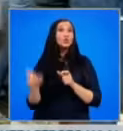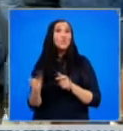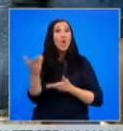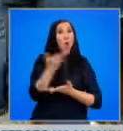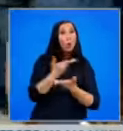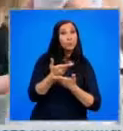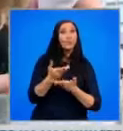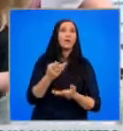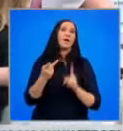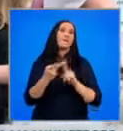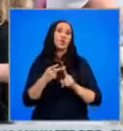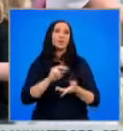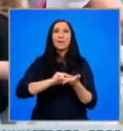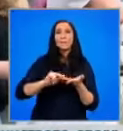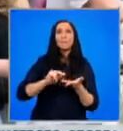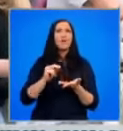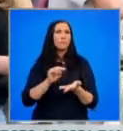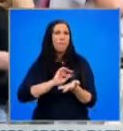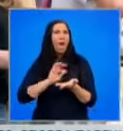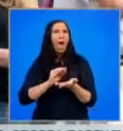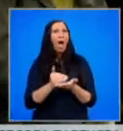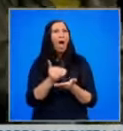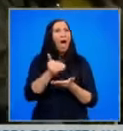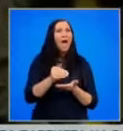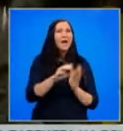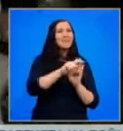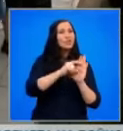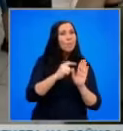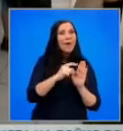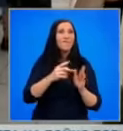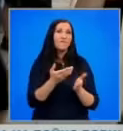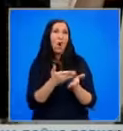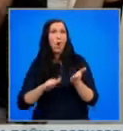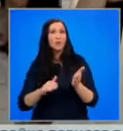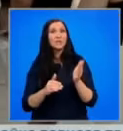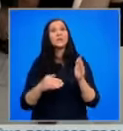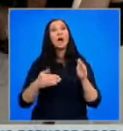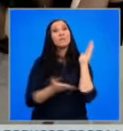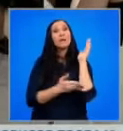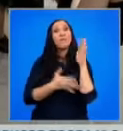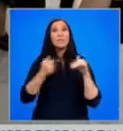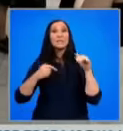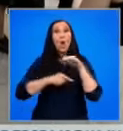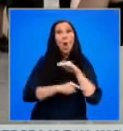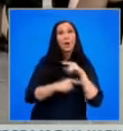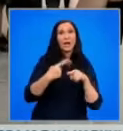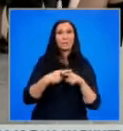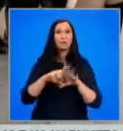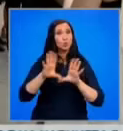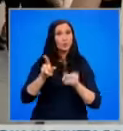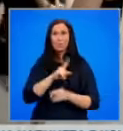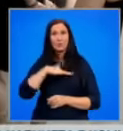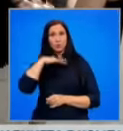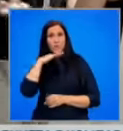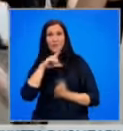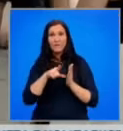се напише резюме върху отказ от «Дърво без корен» на Хайтов. Накрая само малко не ни стигна времето, но като цяло се справихме и се надяваме на